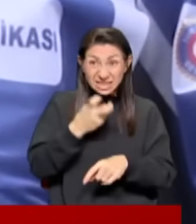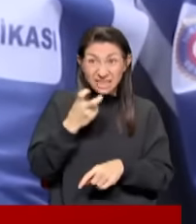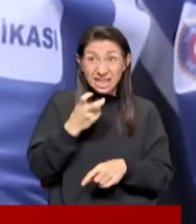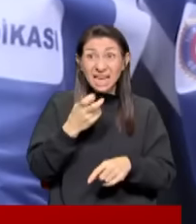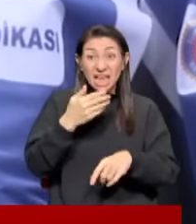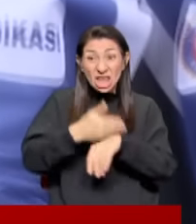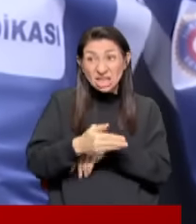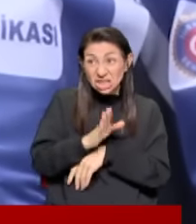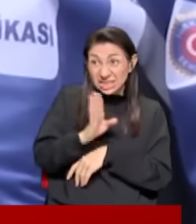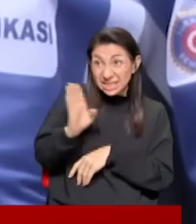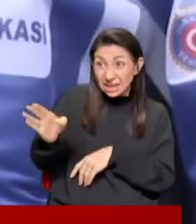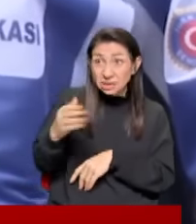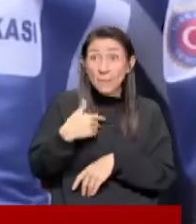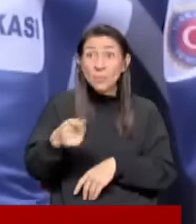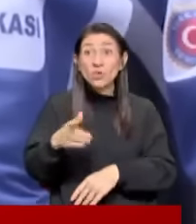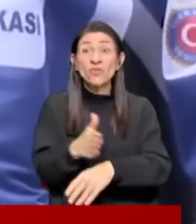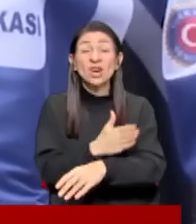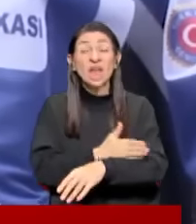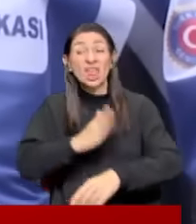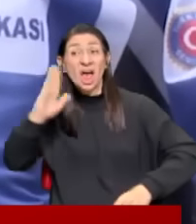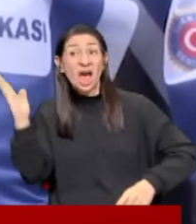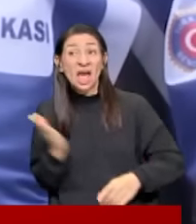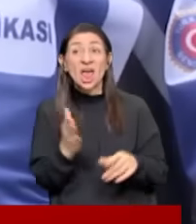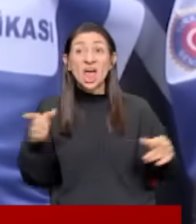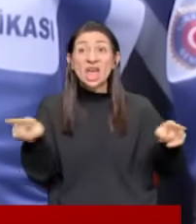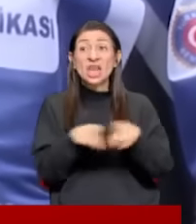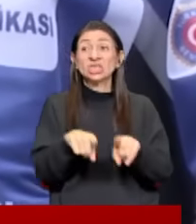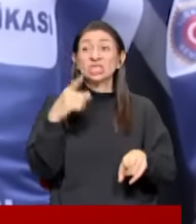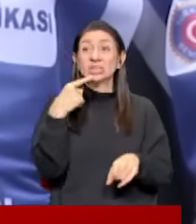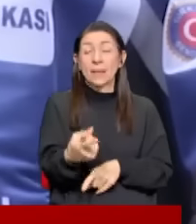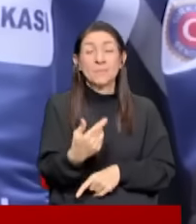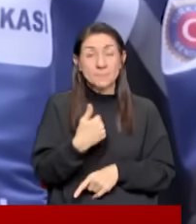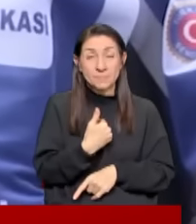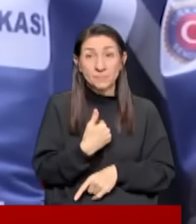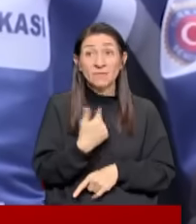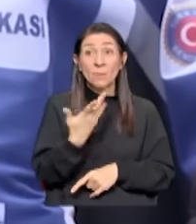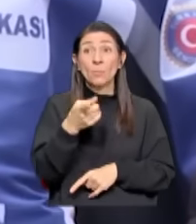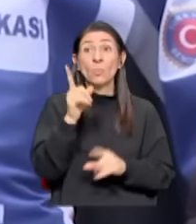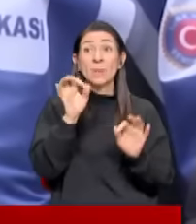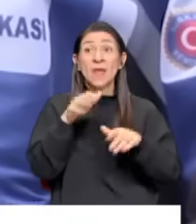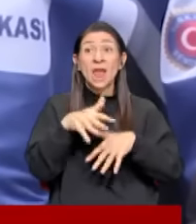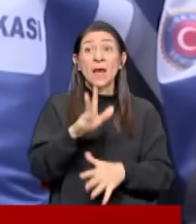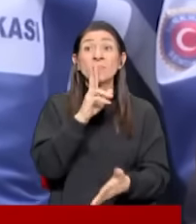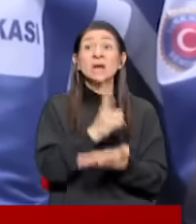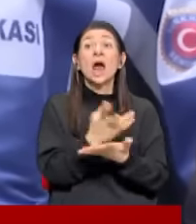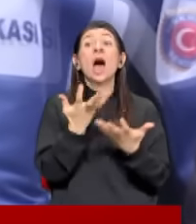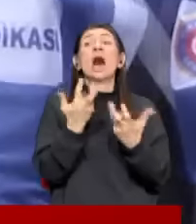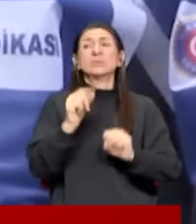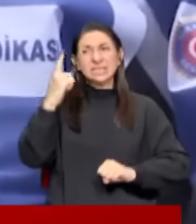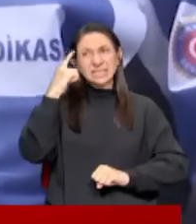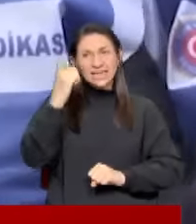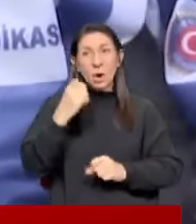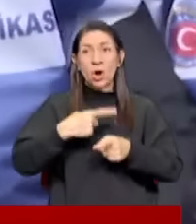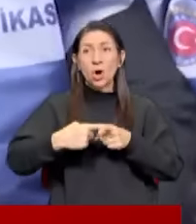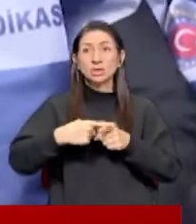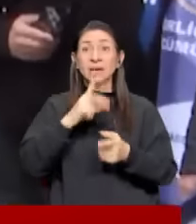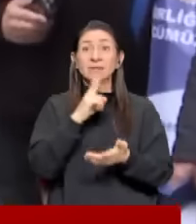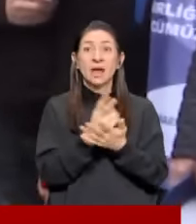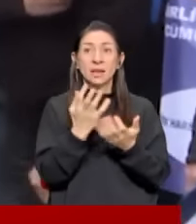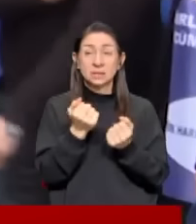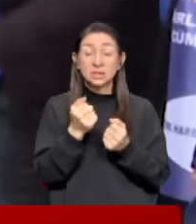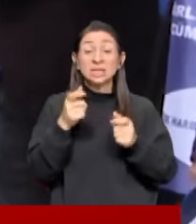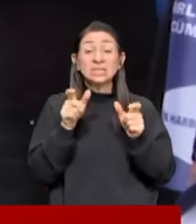geç giderse, ben bunu vatan hainliğiyle eş değer değerlendiririm. Ve böyle bir eylem kararı almayacağımızı ortak